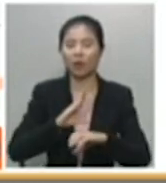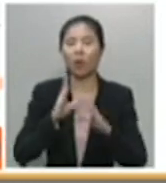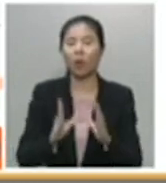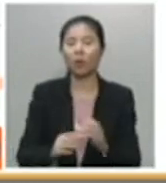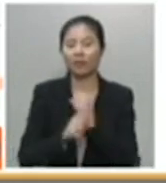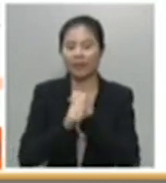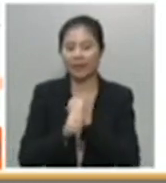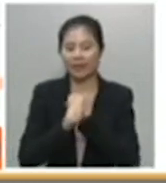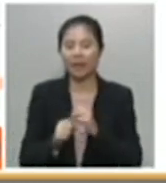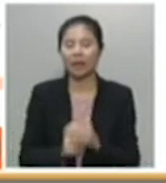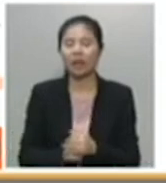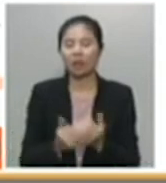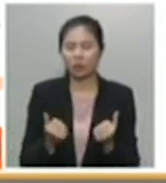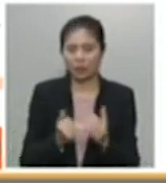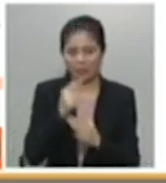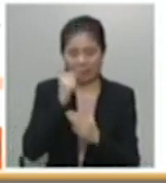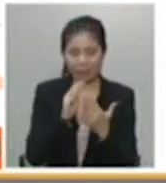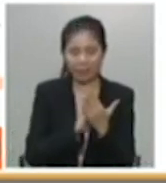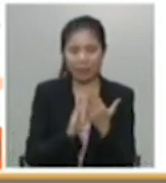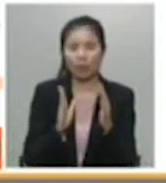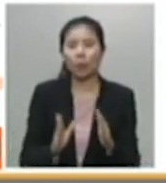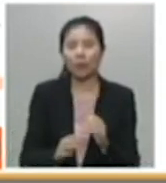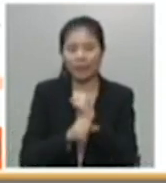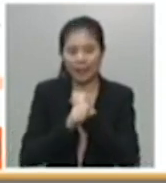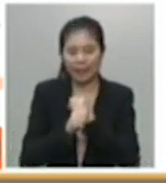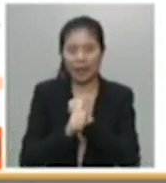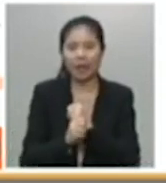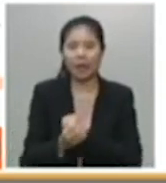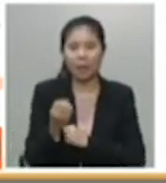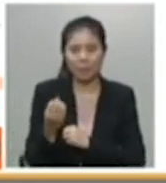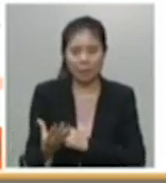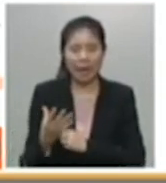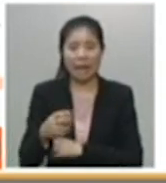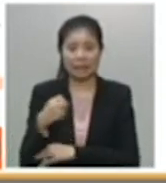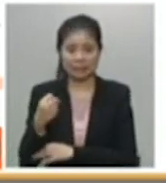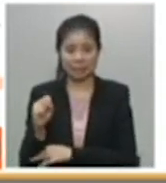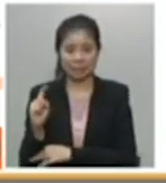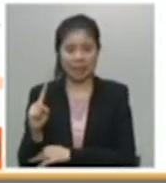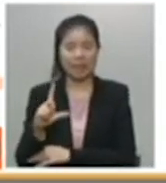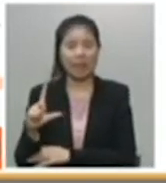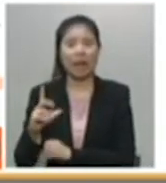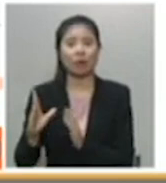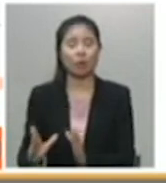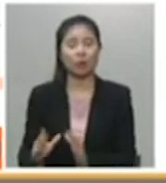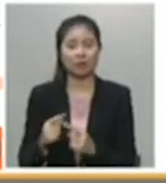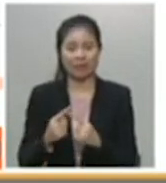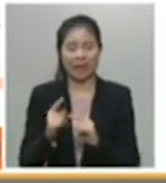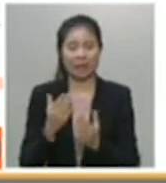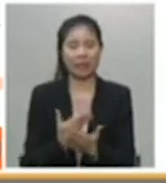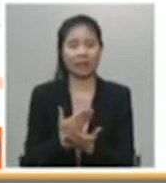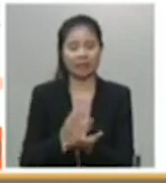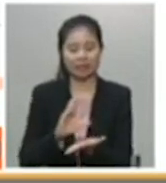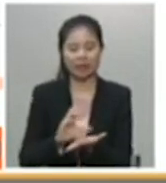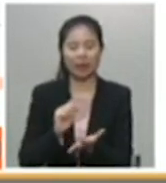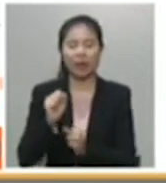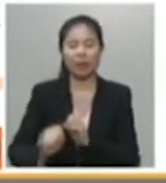อยู่ในเกณฑ์ที่ถือว่าสูงวัยแล้วนะครับณปัจจุบันเรามีผู้สูงอายุอยู่11ล้านคนในงบประมาณปี53ที่เสนอให้เราพิจารณา